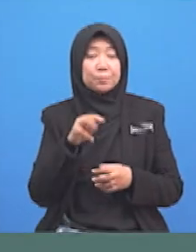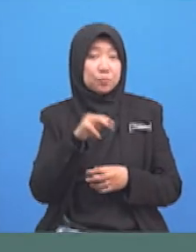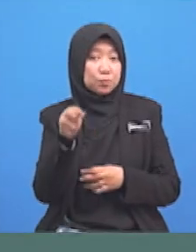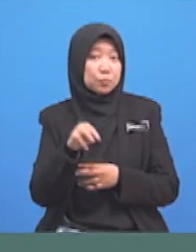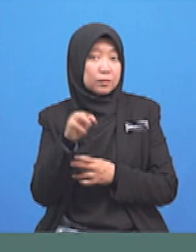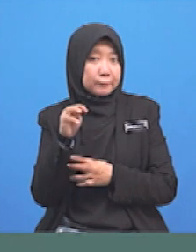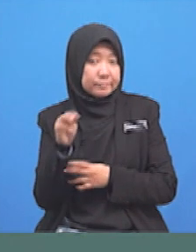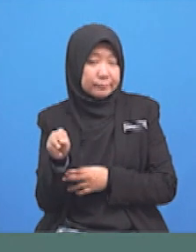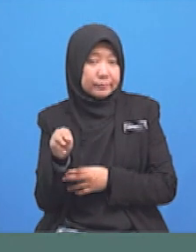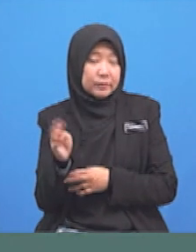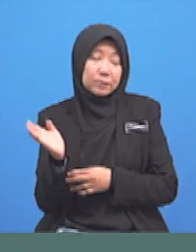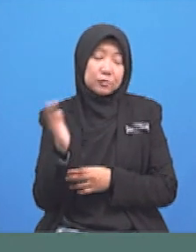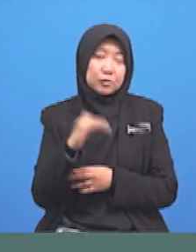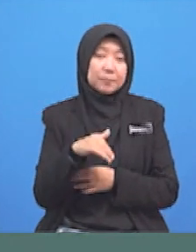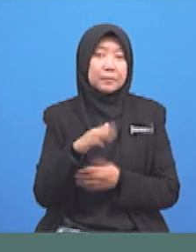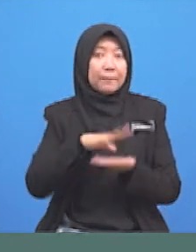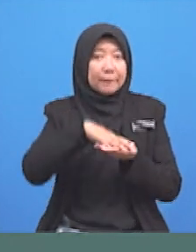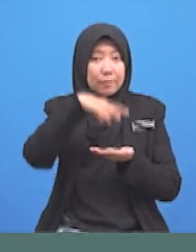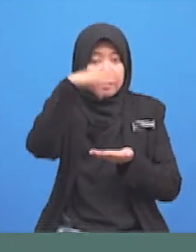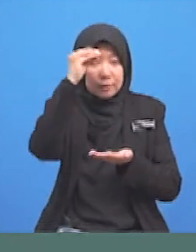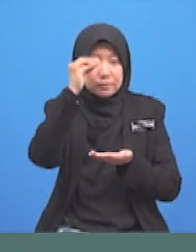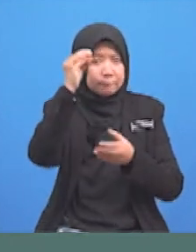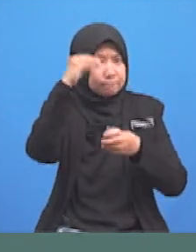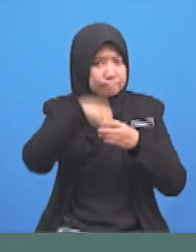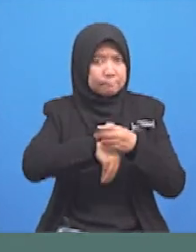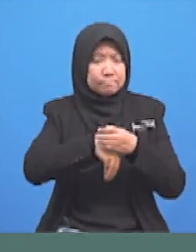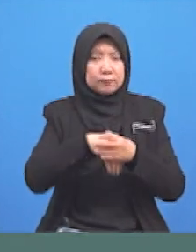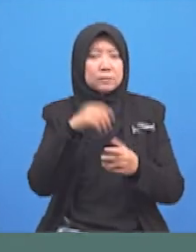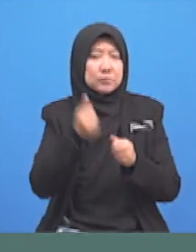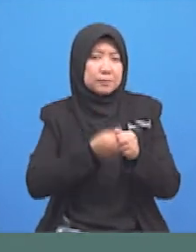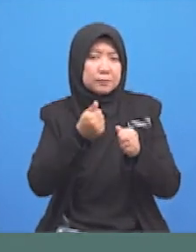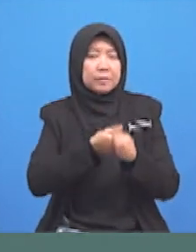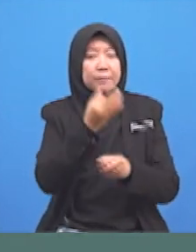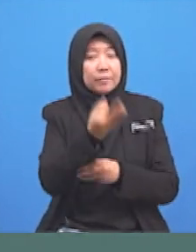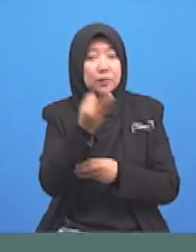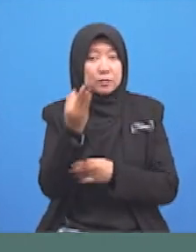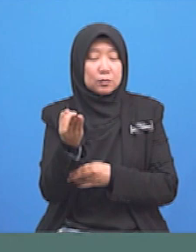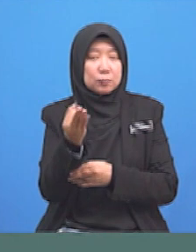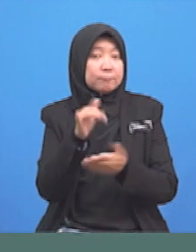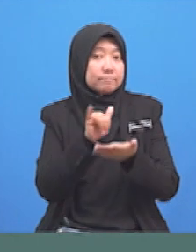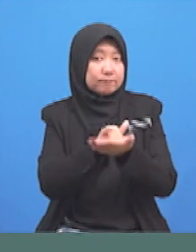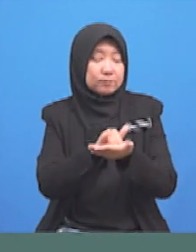Murid-murid, jom kita mempelajari secara terperinci setiap faktor-faktor tersebut.